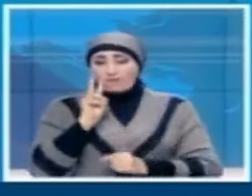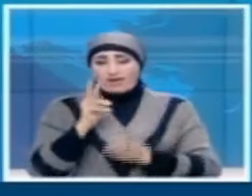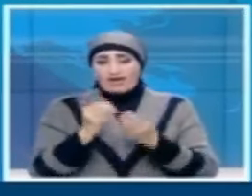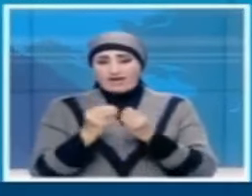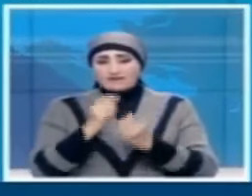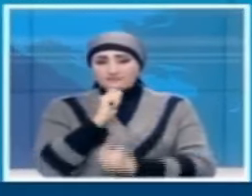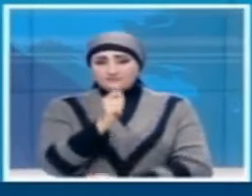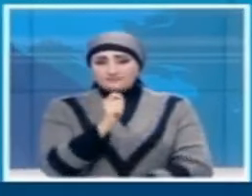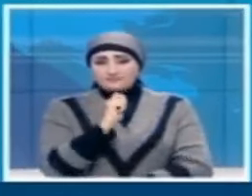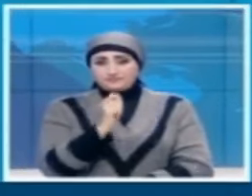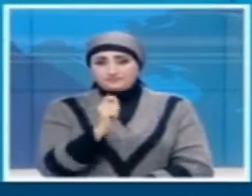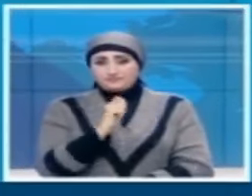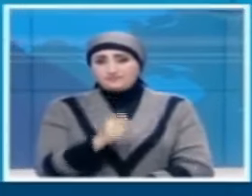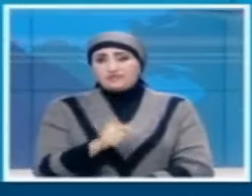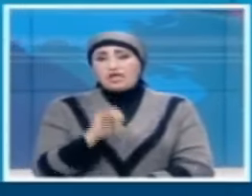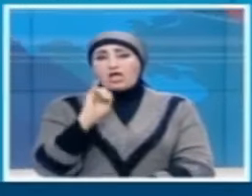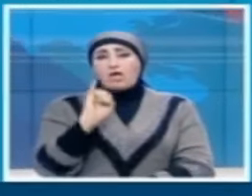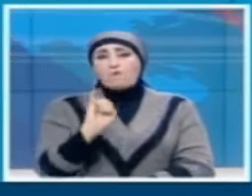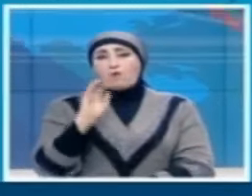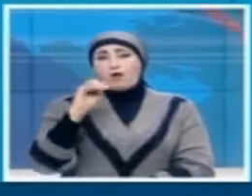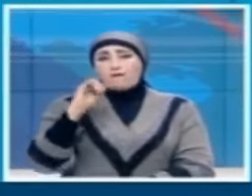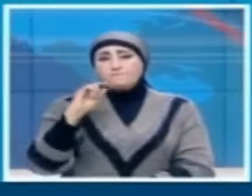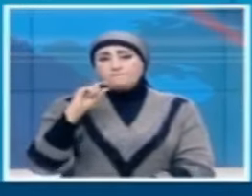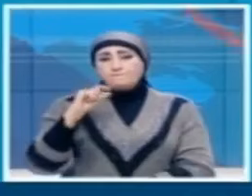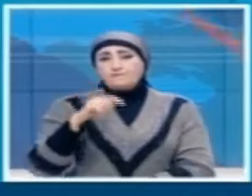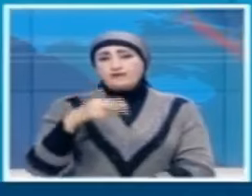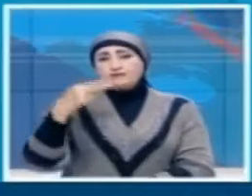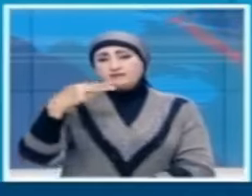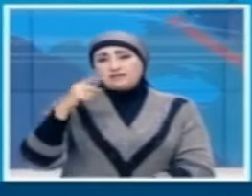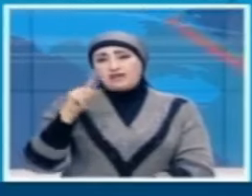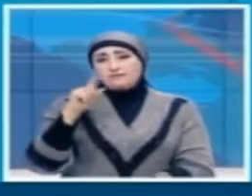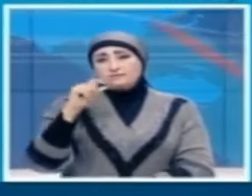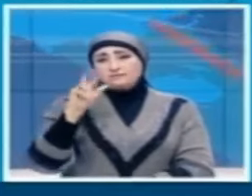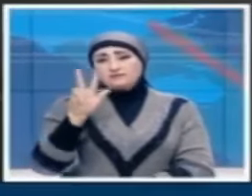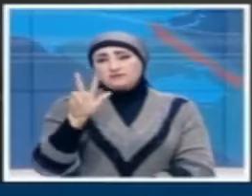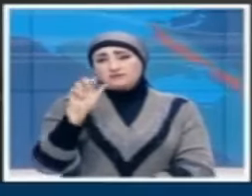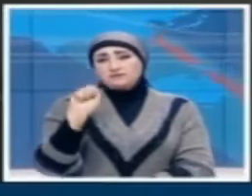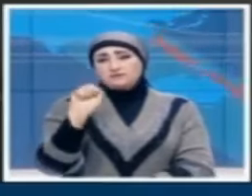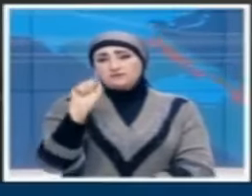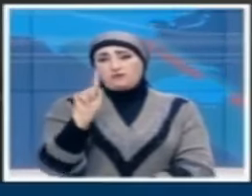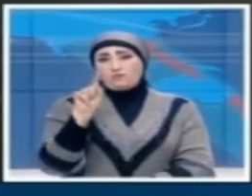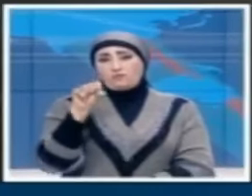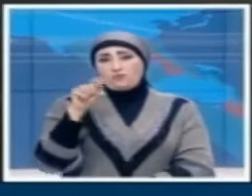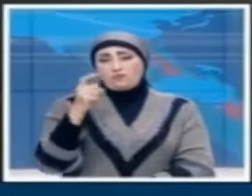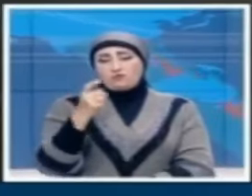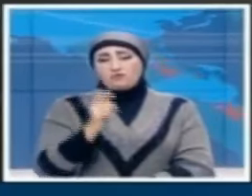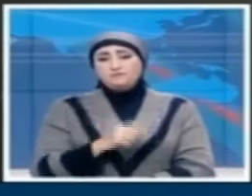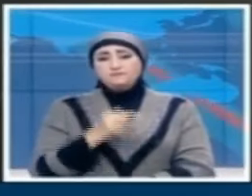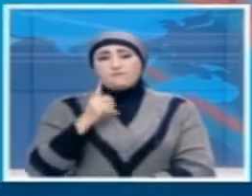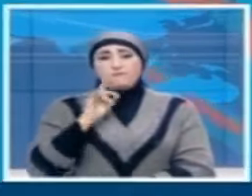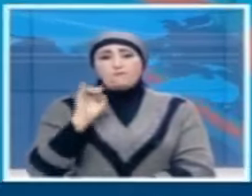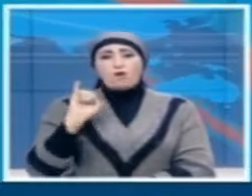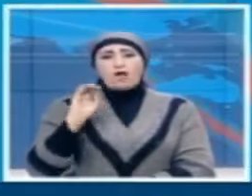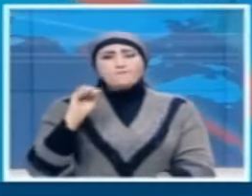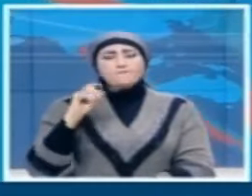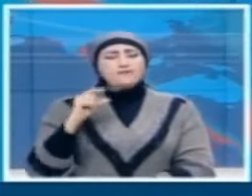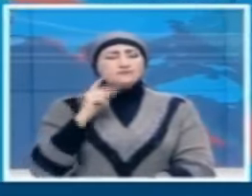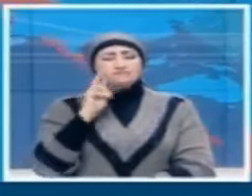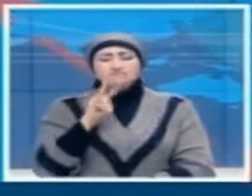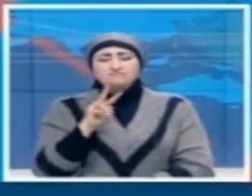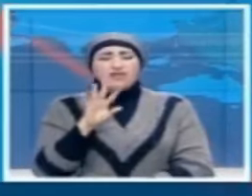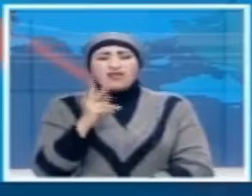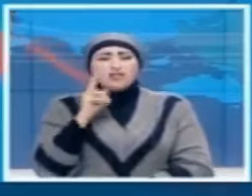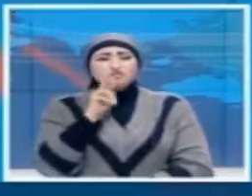إلينا مباشرة من معبر رفح مراسل أخبار مصر الزميل محمد عبد الصبور. محمد، كيف يبدو